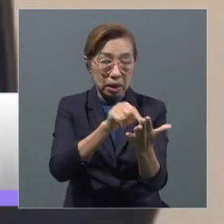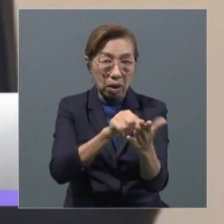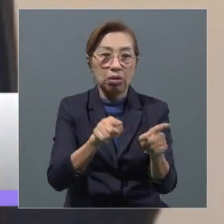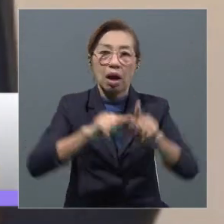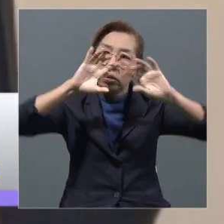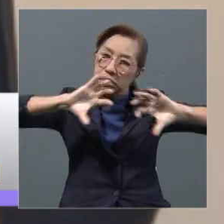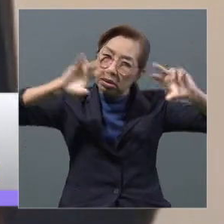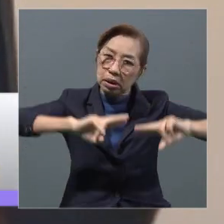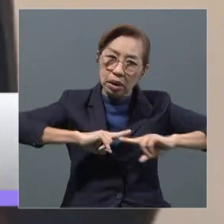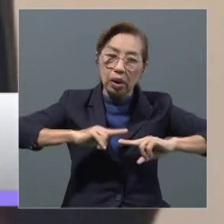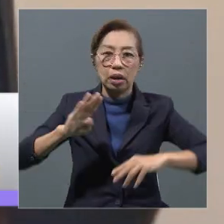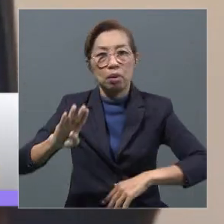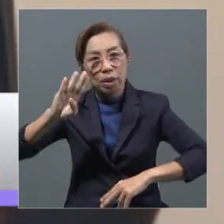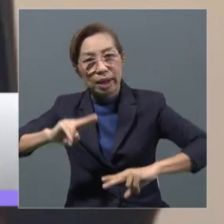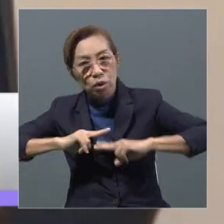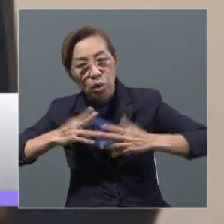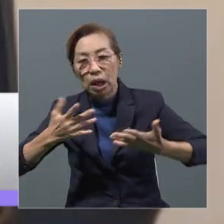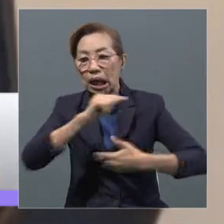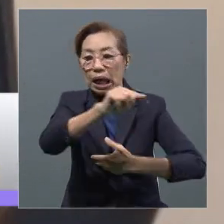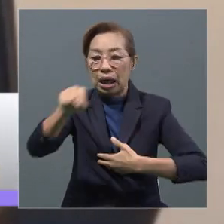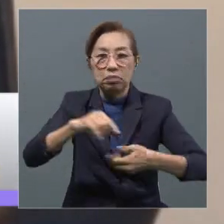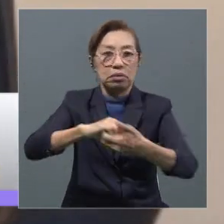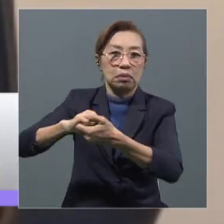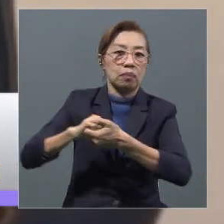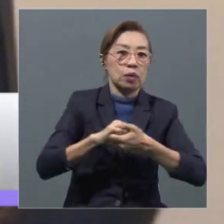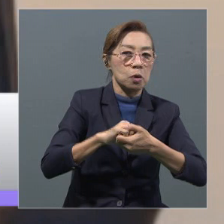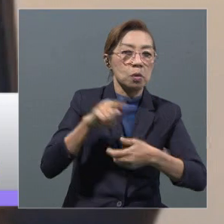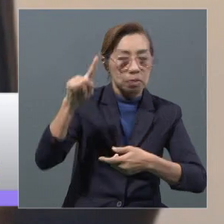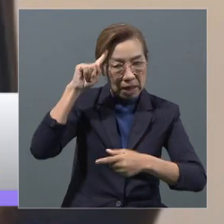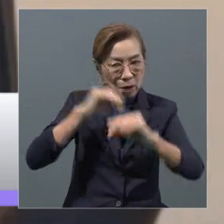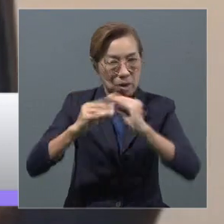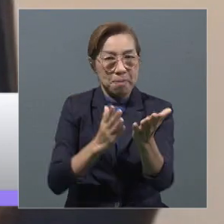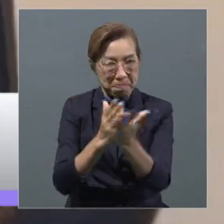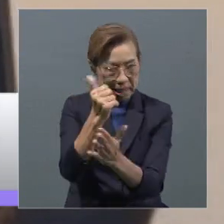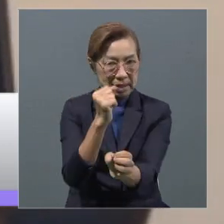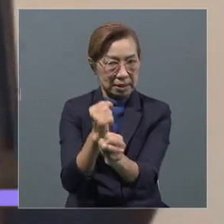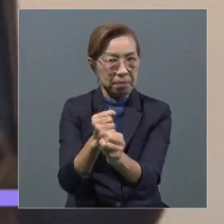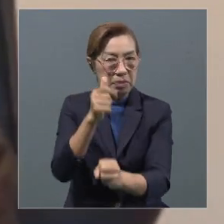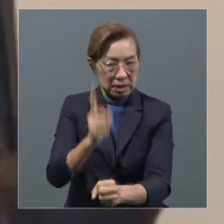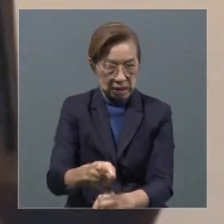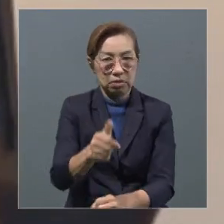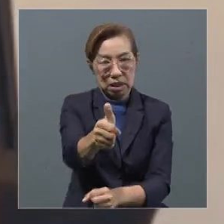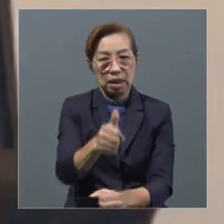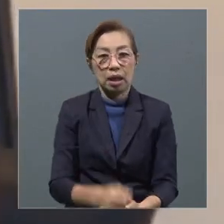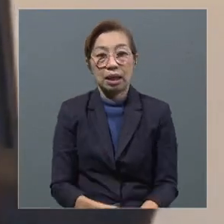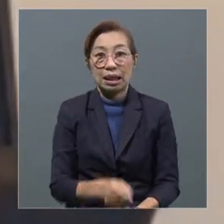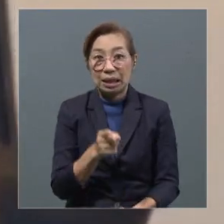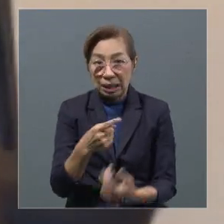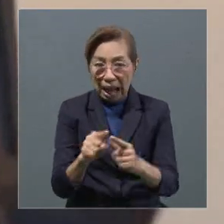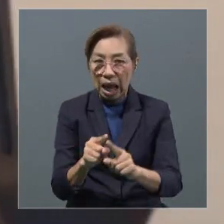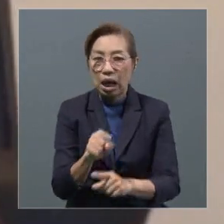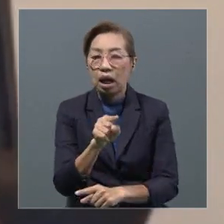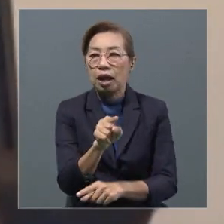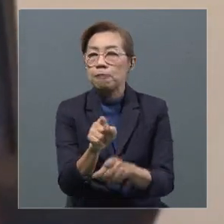ครัฐและภาคเอกชนค่ะจะร่วมมือทำให้เกิดขึ้นได้แน่นอนอันนี้เป็นอีกแค่อีกหนึ่